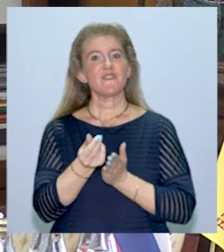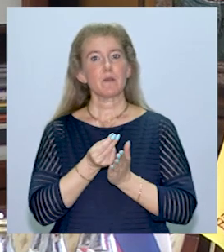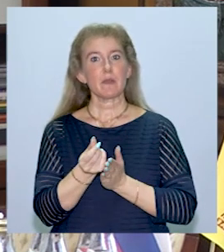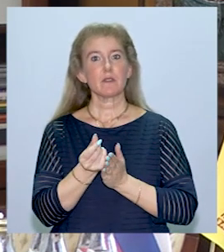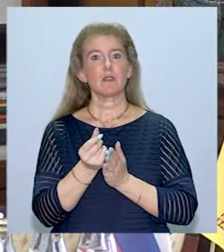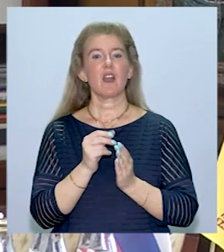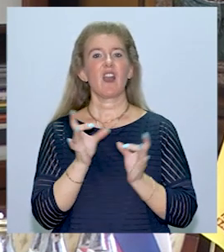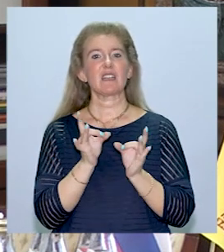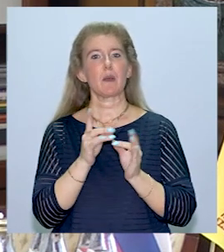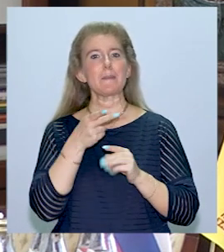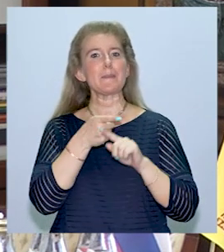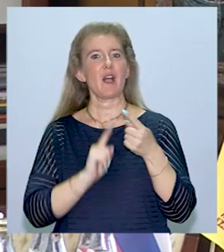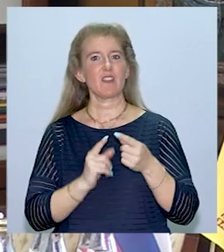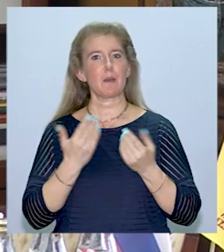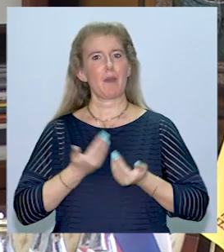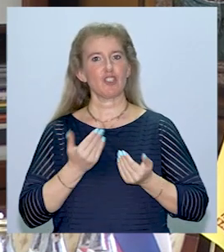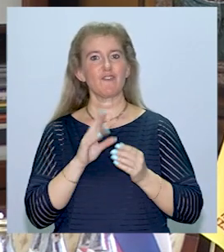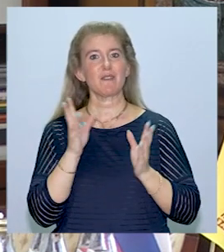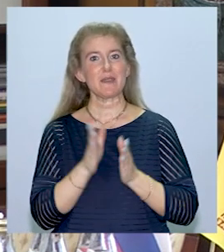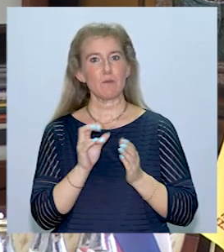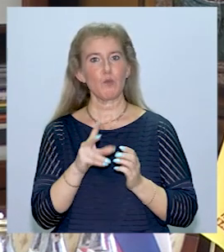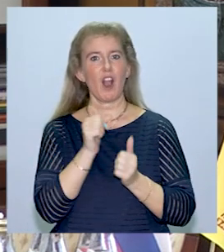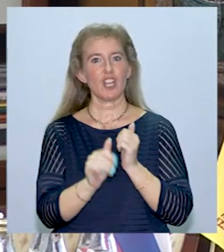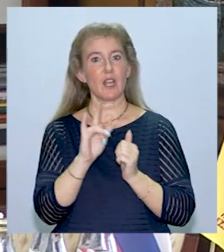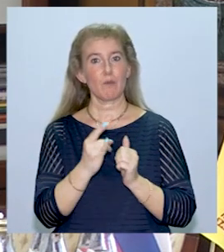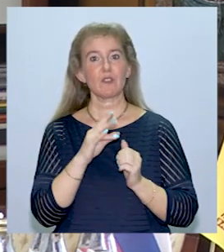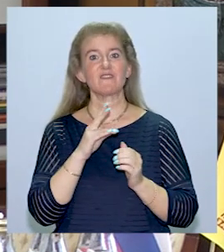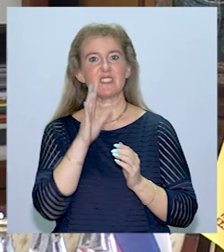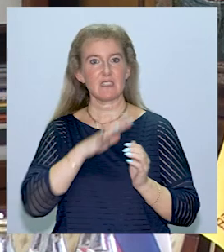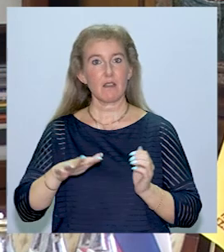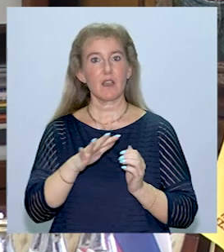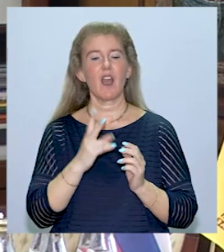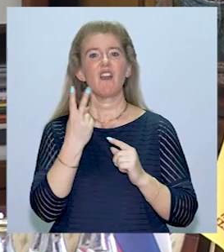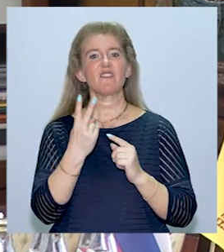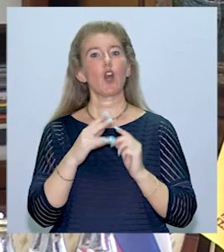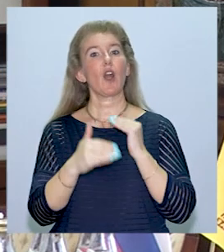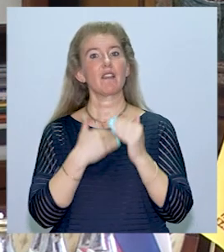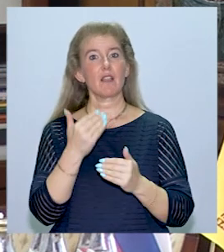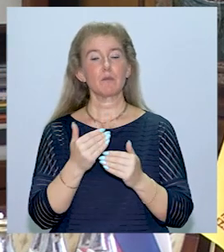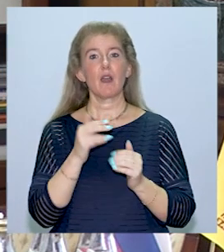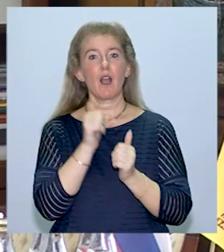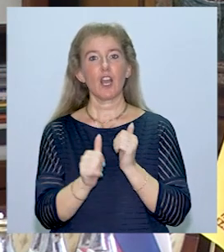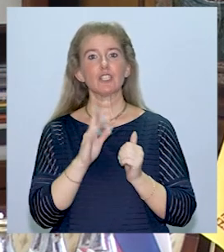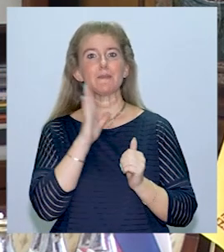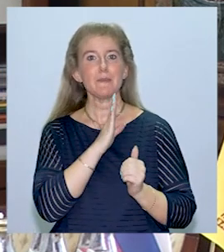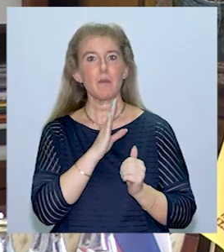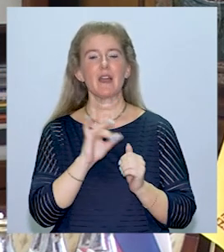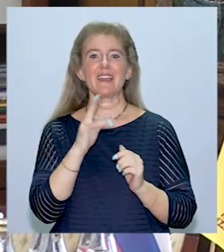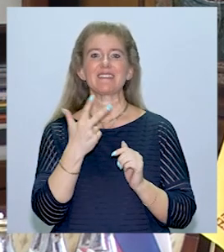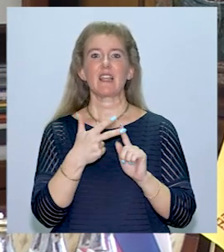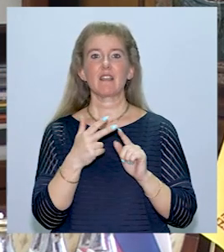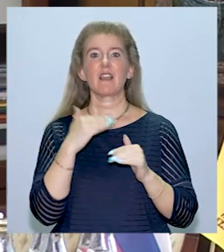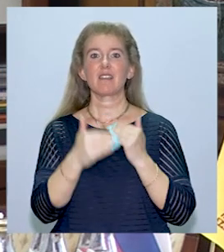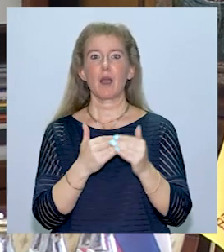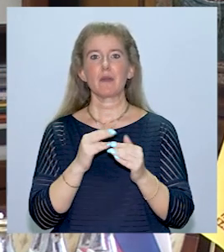выплаты в размере половины прожиточного минимума на каждого ребенка в стране, на втором этапе на каждую мать и на третьем